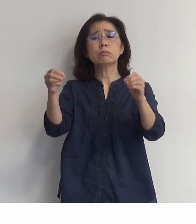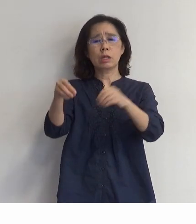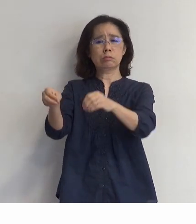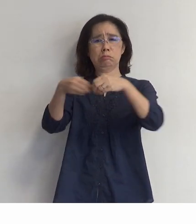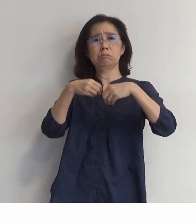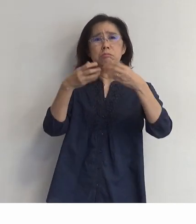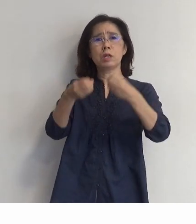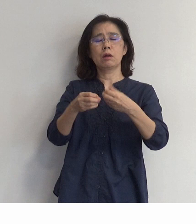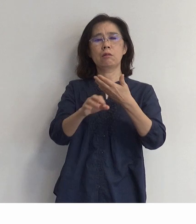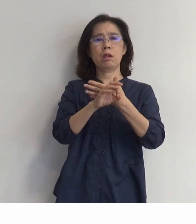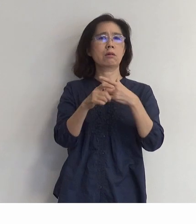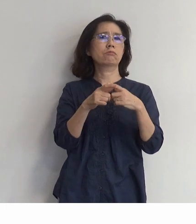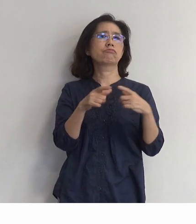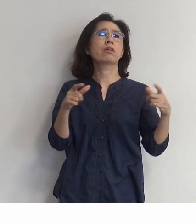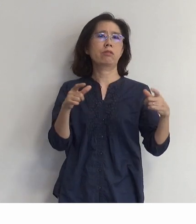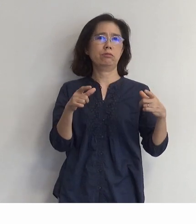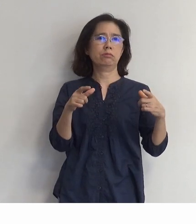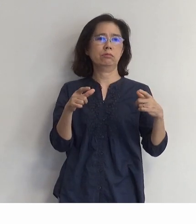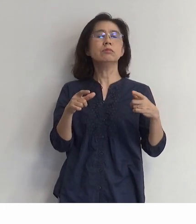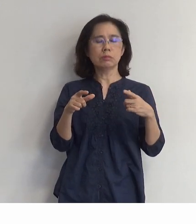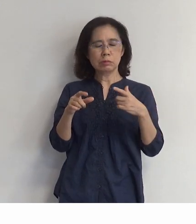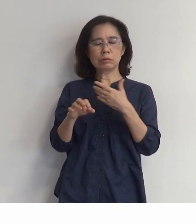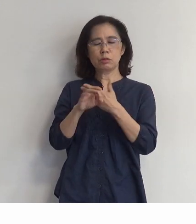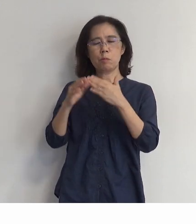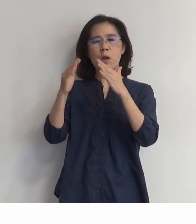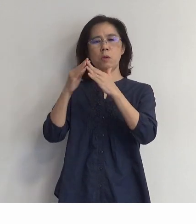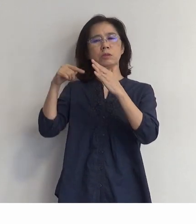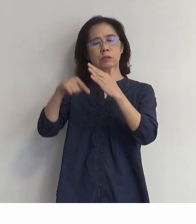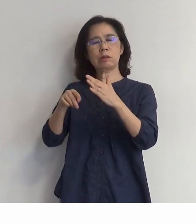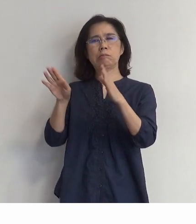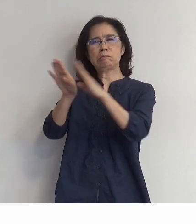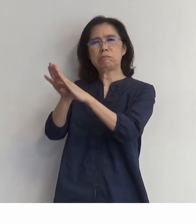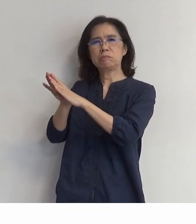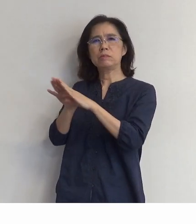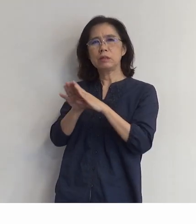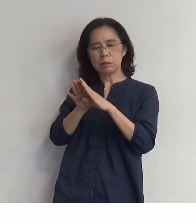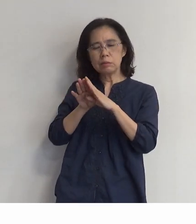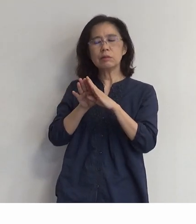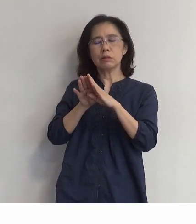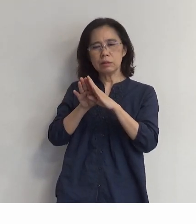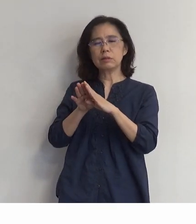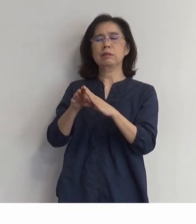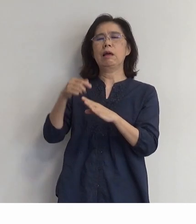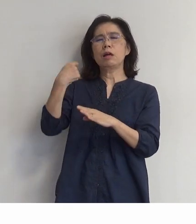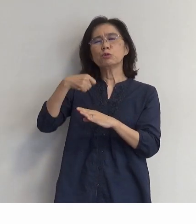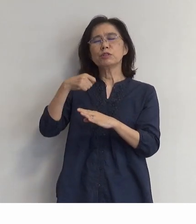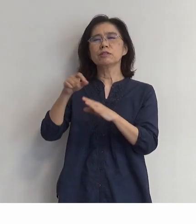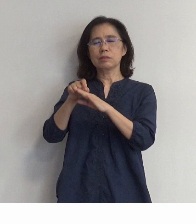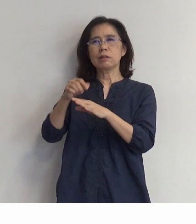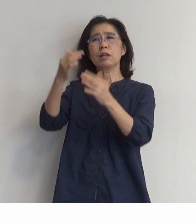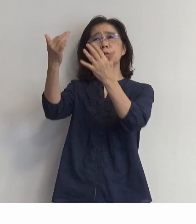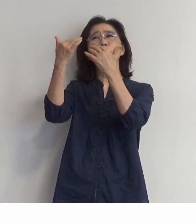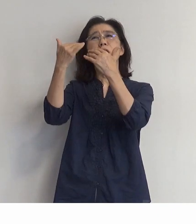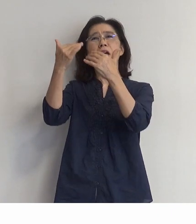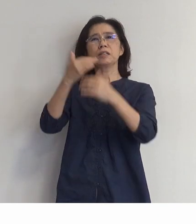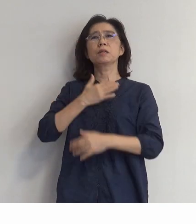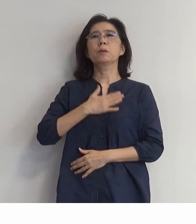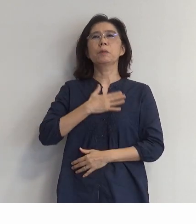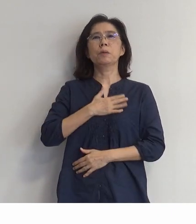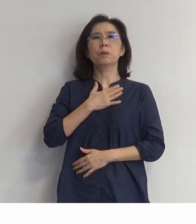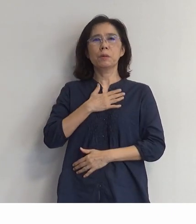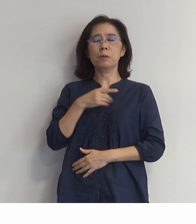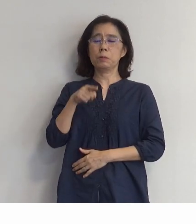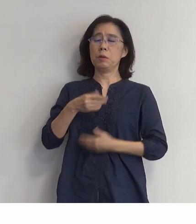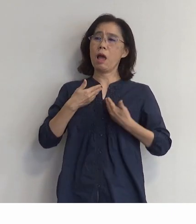ています。換気の悪い屋内ではなおさらです。暑い中、閉め切った部屋で換気機能のないクーラーをつ